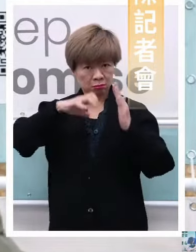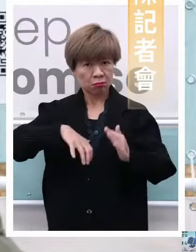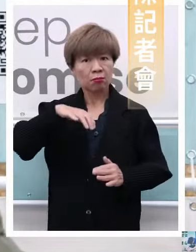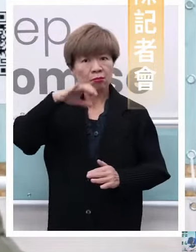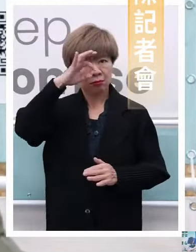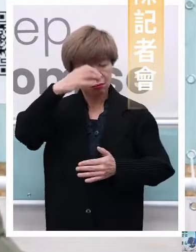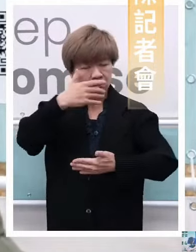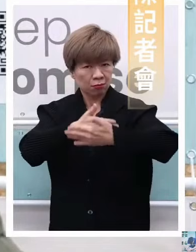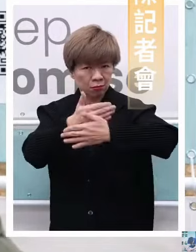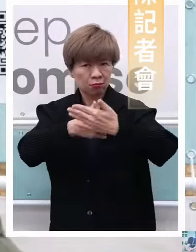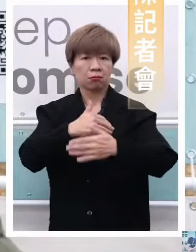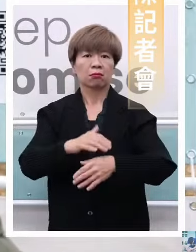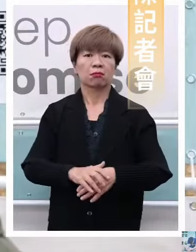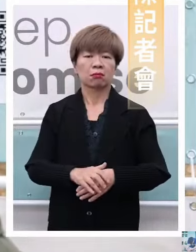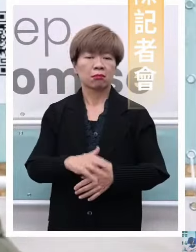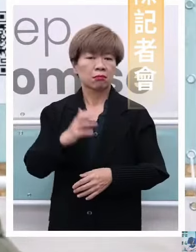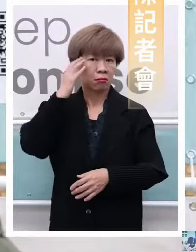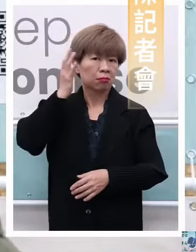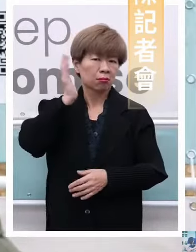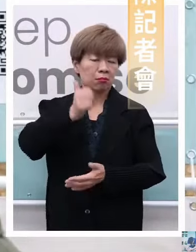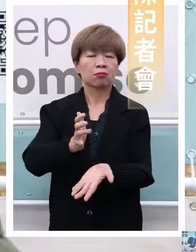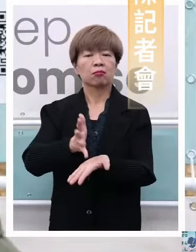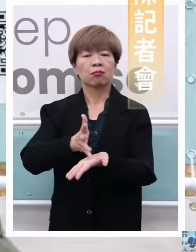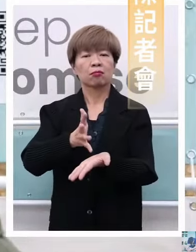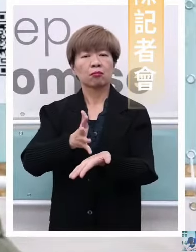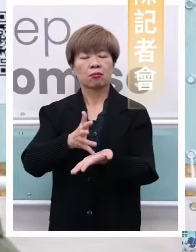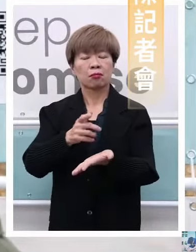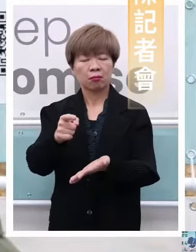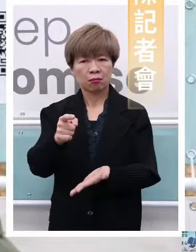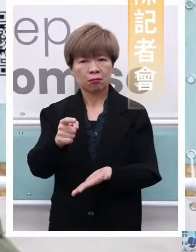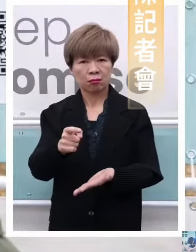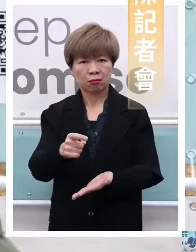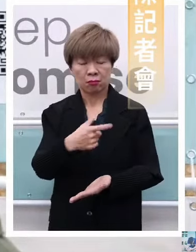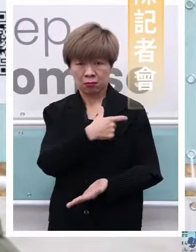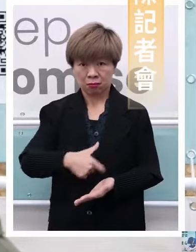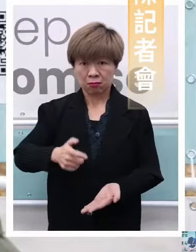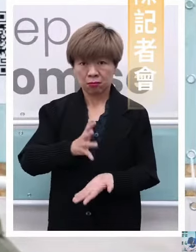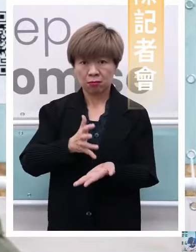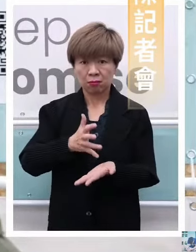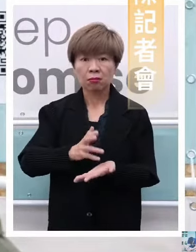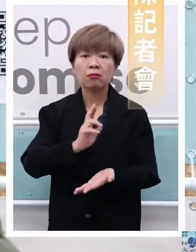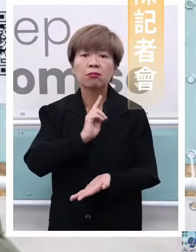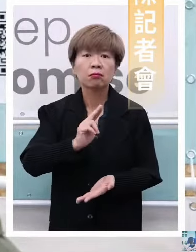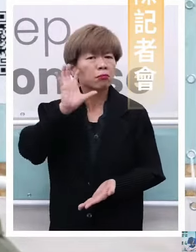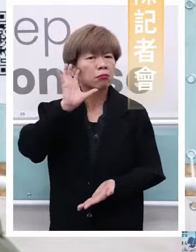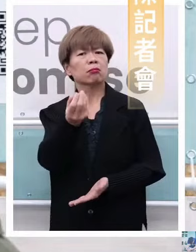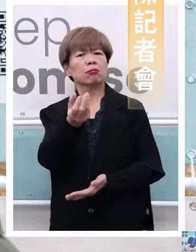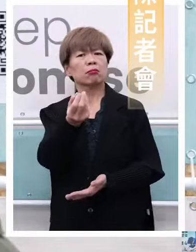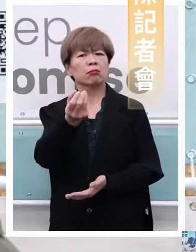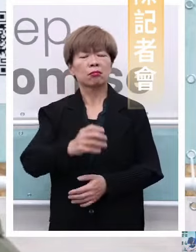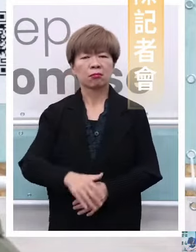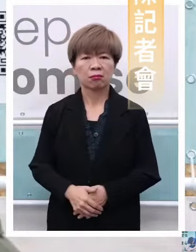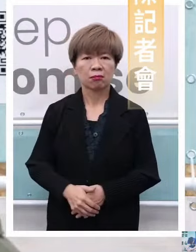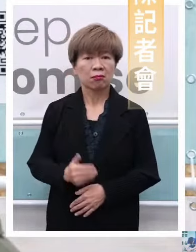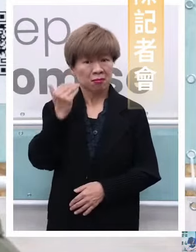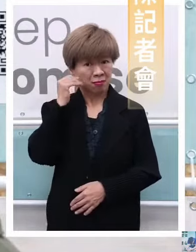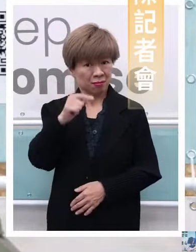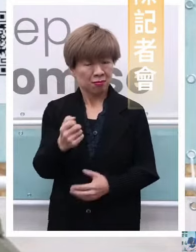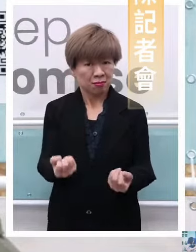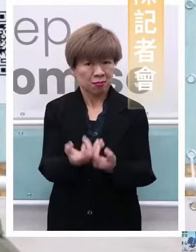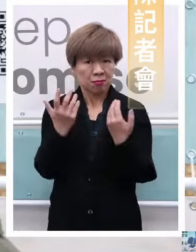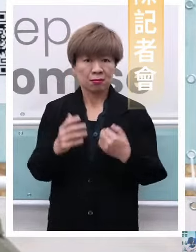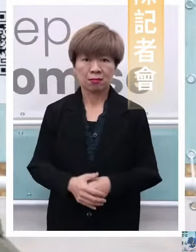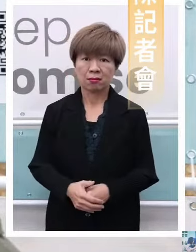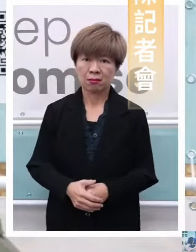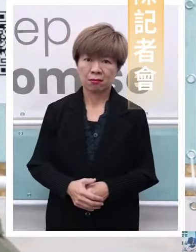片，有看到柯文哲在讲话，可是柯文哲总统候选人讲话的声音他完全听不到。如果是这样子的话，我们不是应